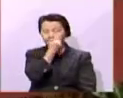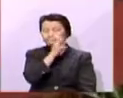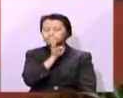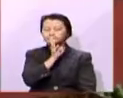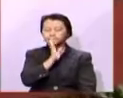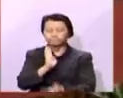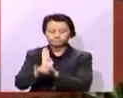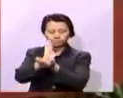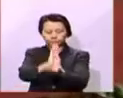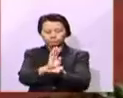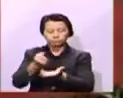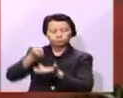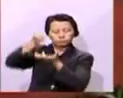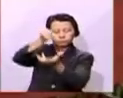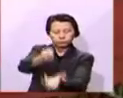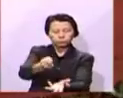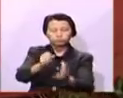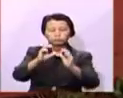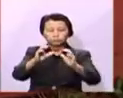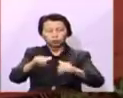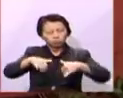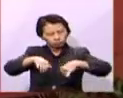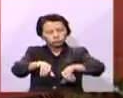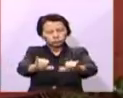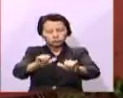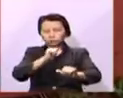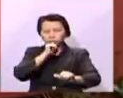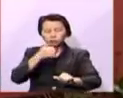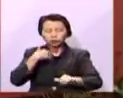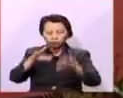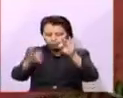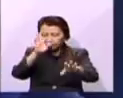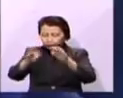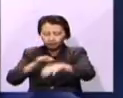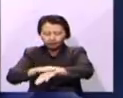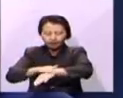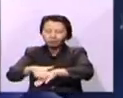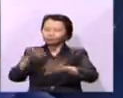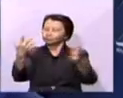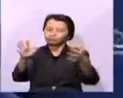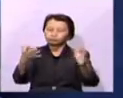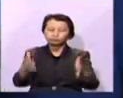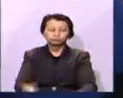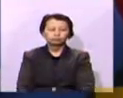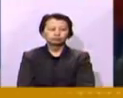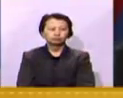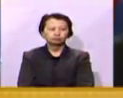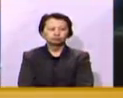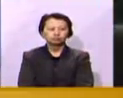menegaskan bantuan dan peruntukan yang diberi secara berterusan tidak memilih kaum.